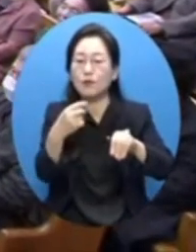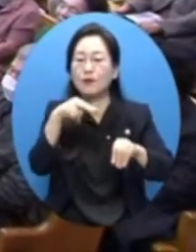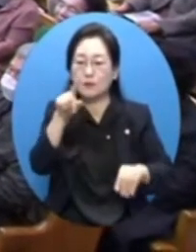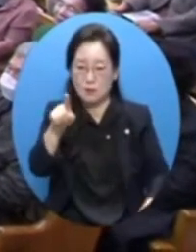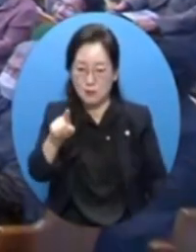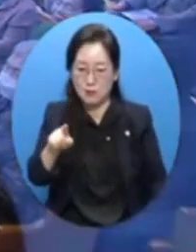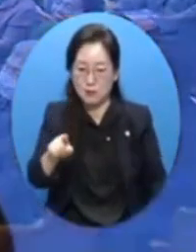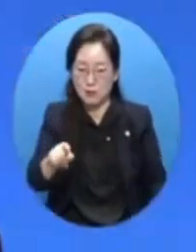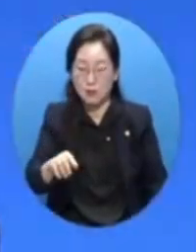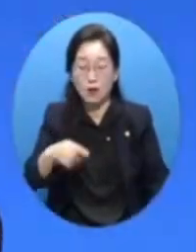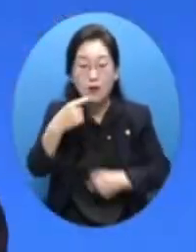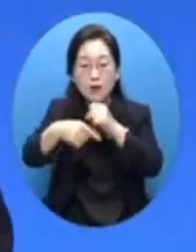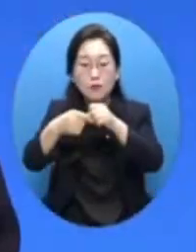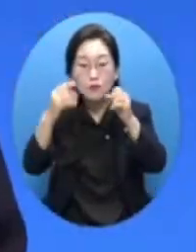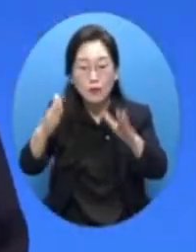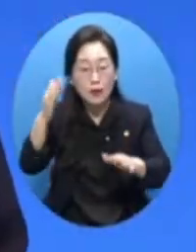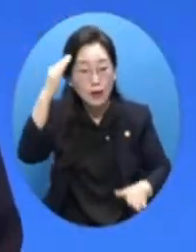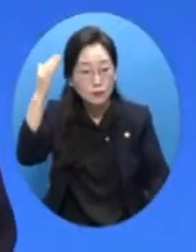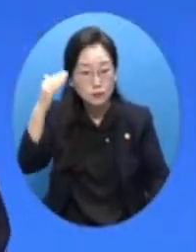명 정도 있는데